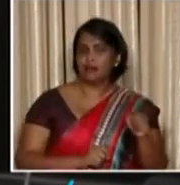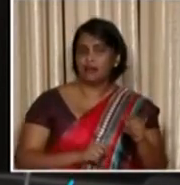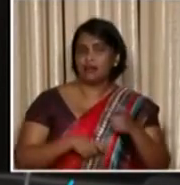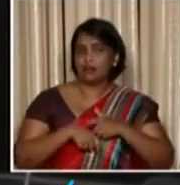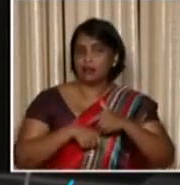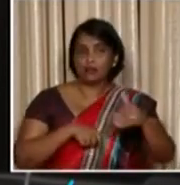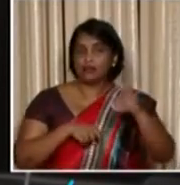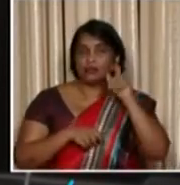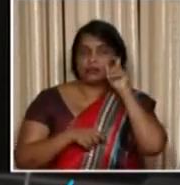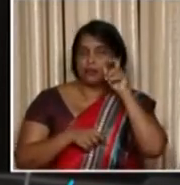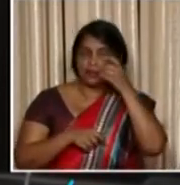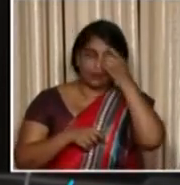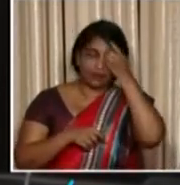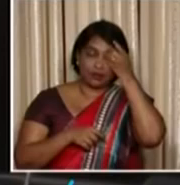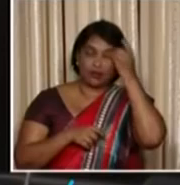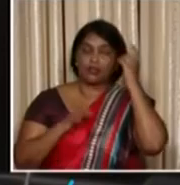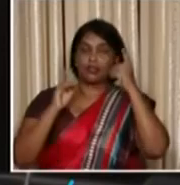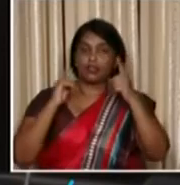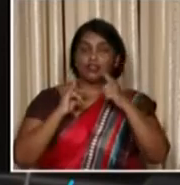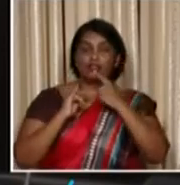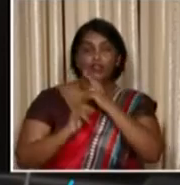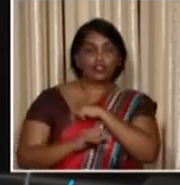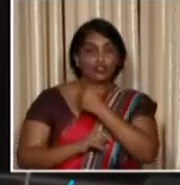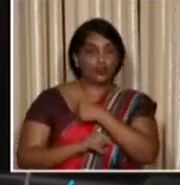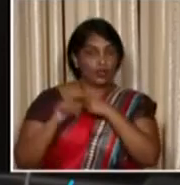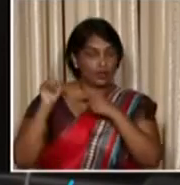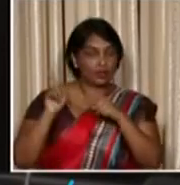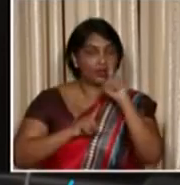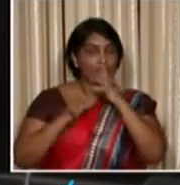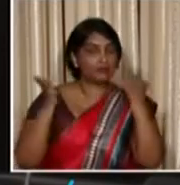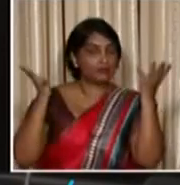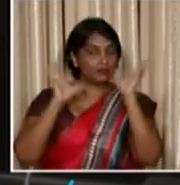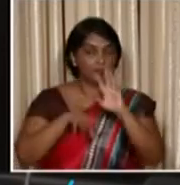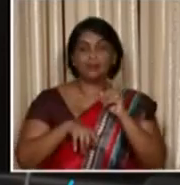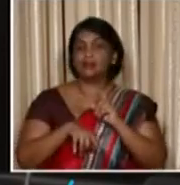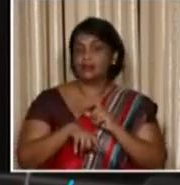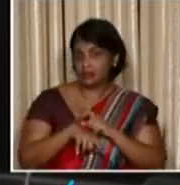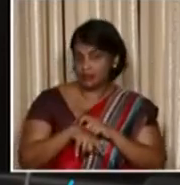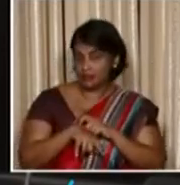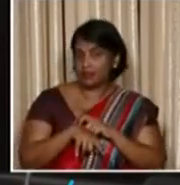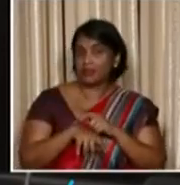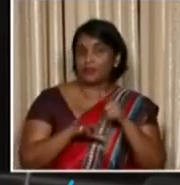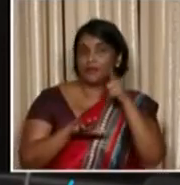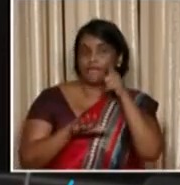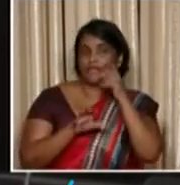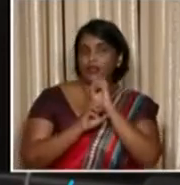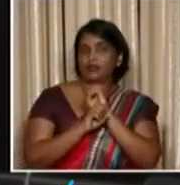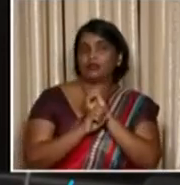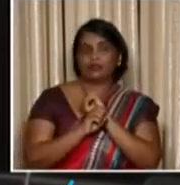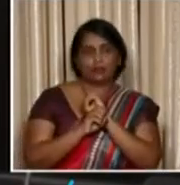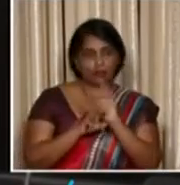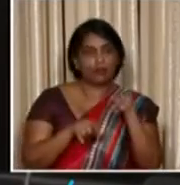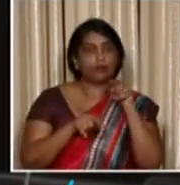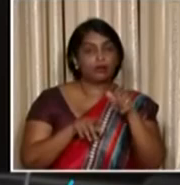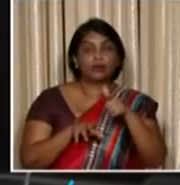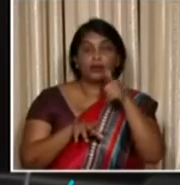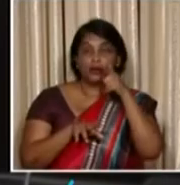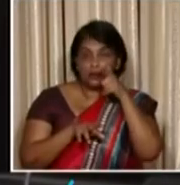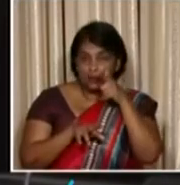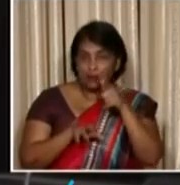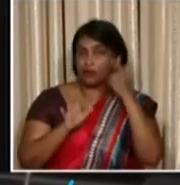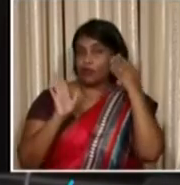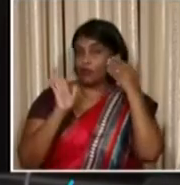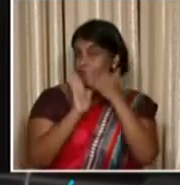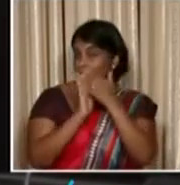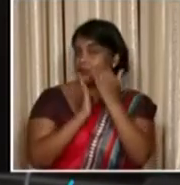කාලය බලන්න එක්සත් ජාතීන්ගේ මහා මණ්ඩලයේ රැස් වෙන්න තියෙන කාලේ මේ වීඩියෝ එක එනවා මම කියන්නේ මේ වීඩියෝ එකේ තියෙන